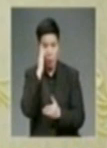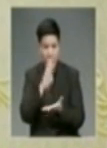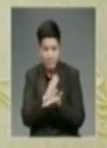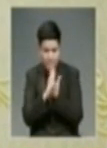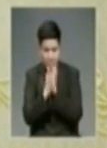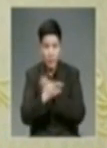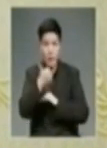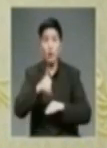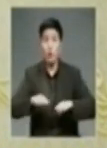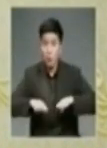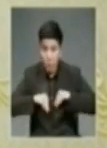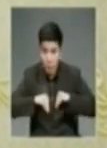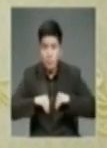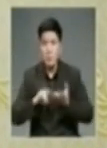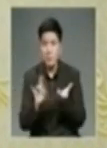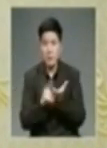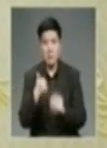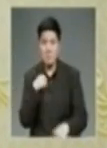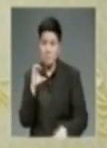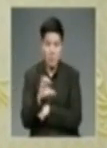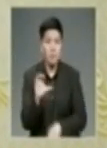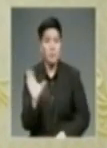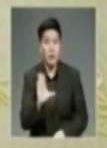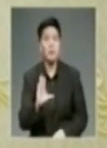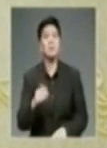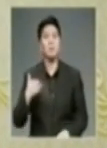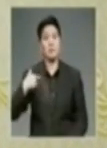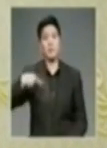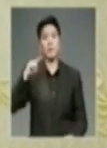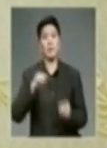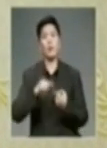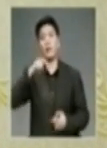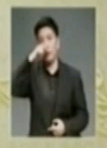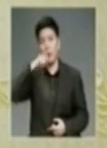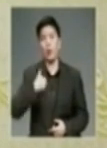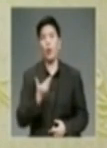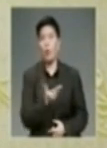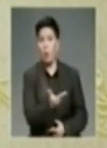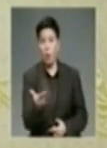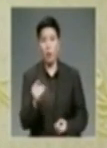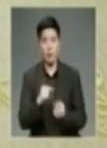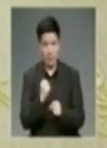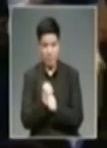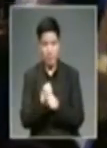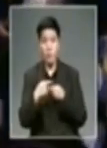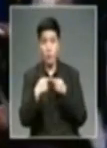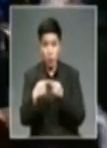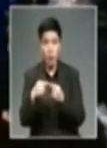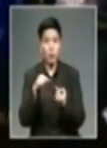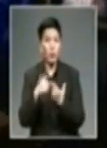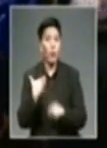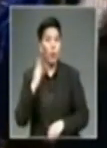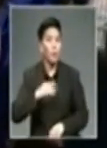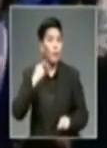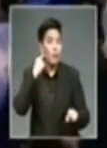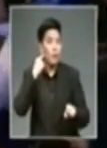งที่ดียอมรับกันได้มีประสิทธิภาพไม่ต้องบังคับกันมันก็จะเป็นประโยชน์กับประเทศก็ขอให้ไปทำต่อนะครับในเวทีการรับฟัง